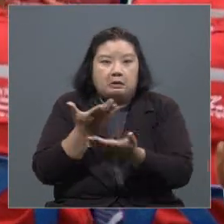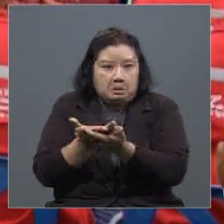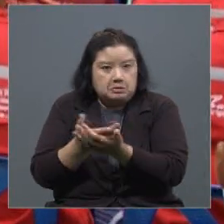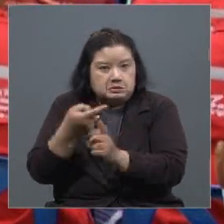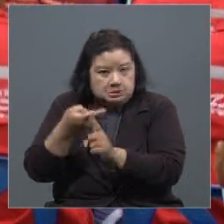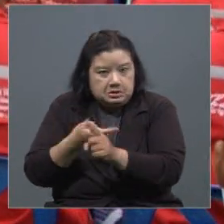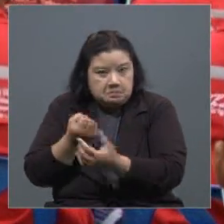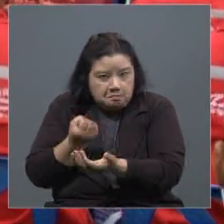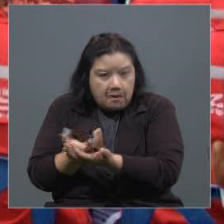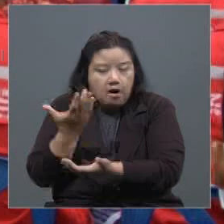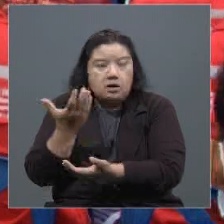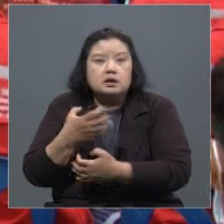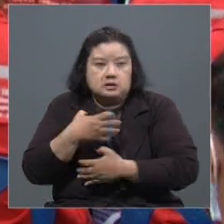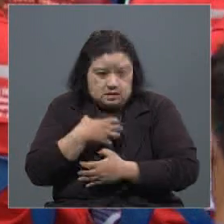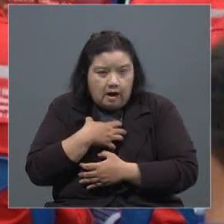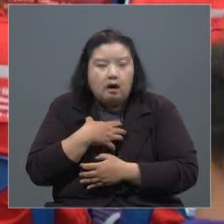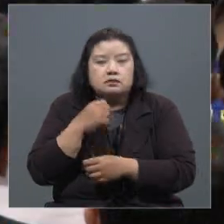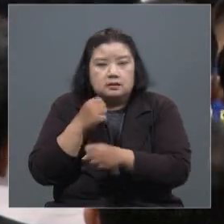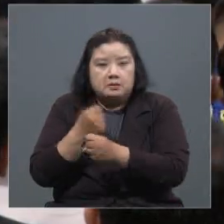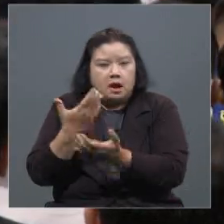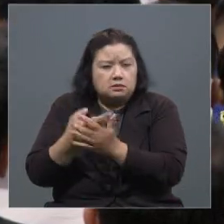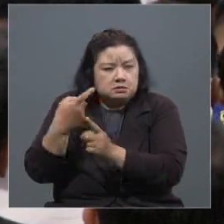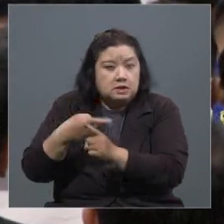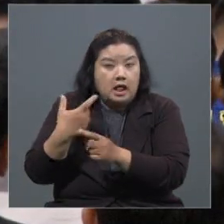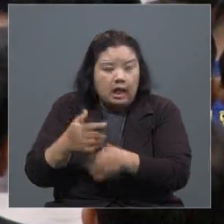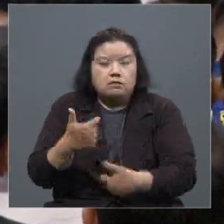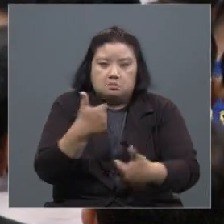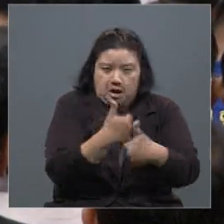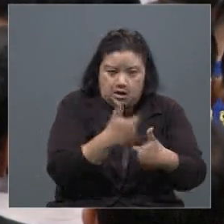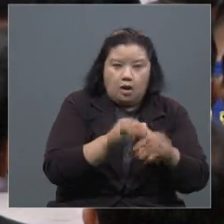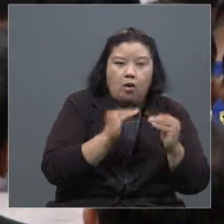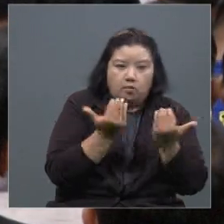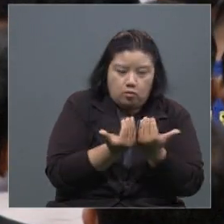าอยากไปเพื่อหาเงินมาเลี้ยงครอบครัวนะครับส่วนขั้นตอน